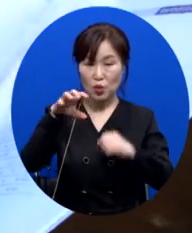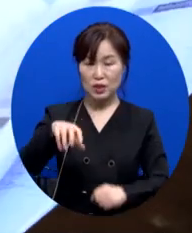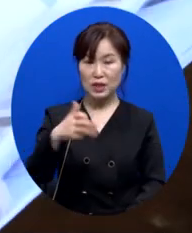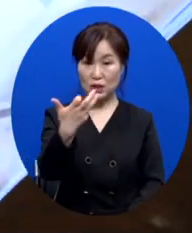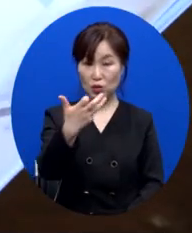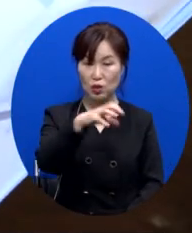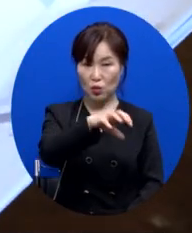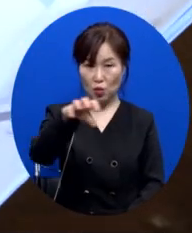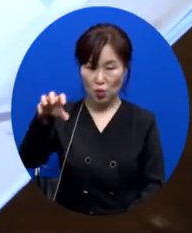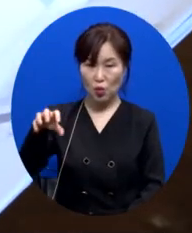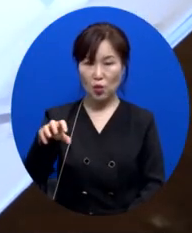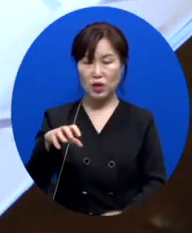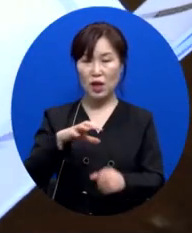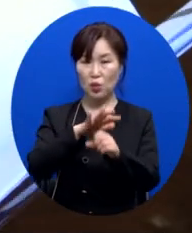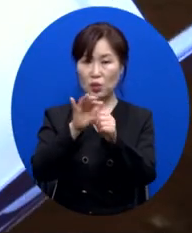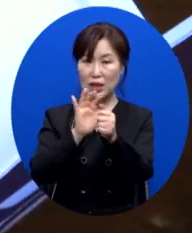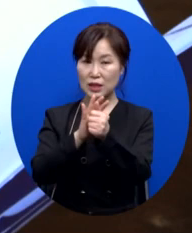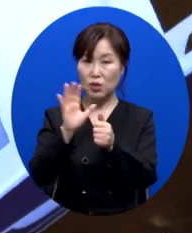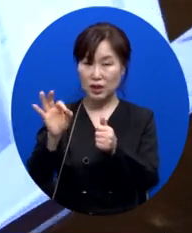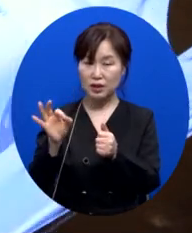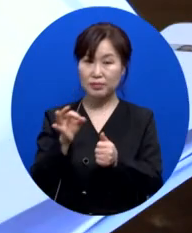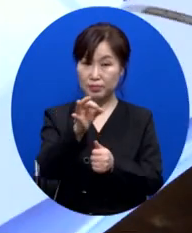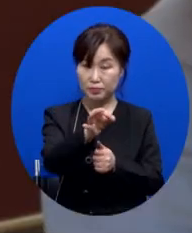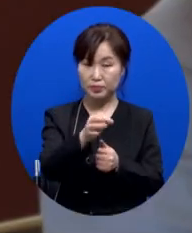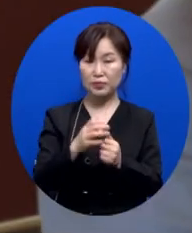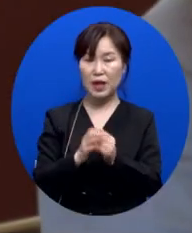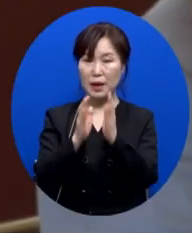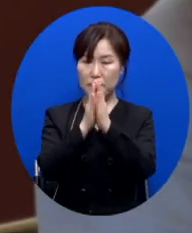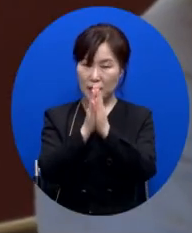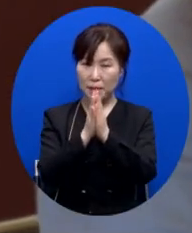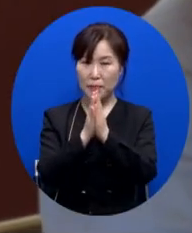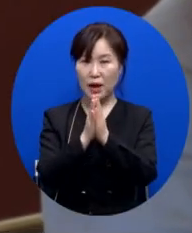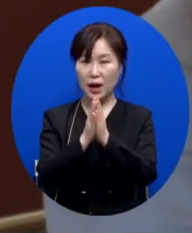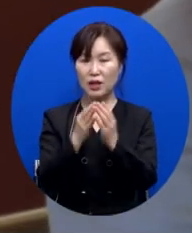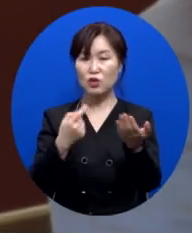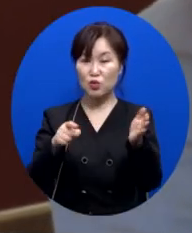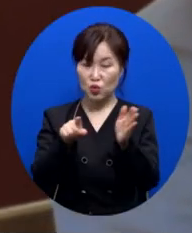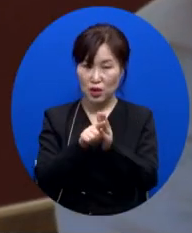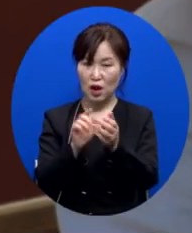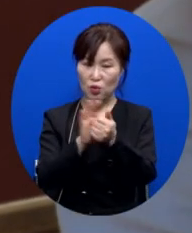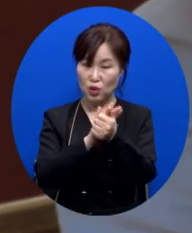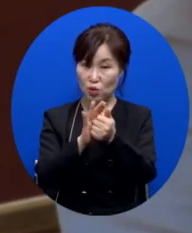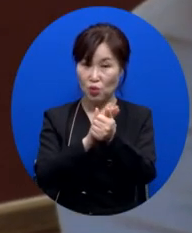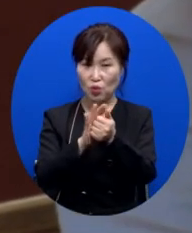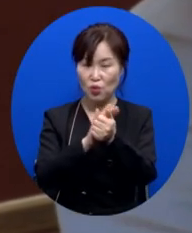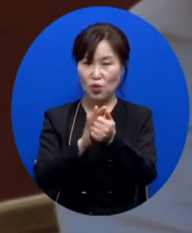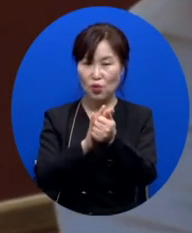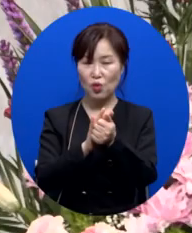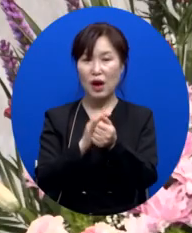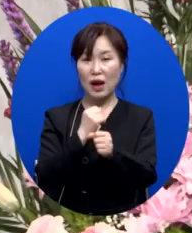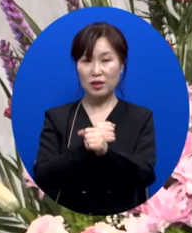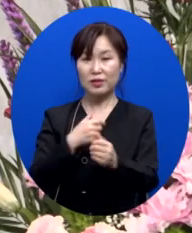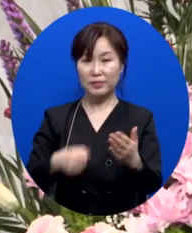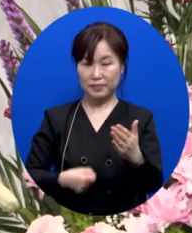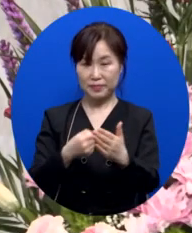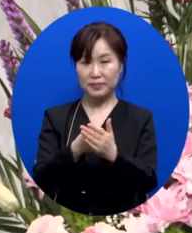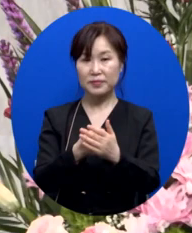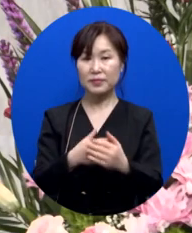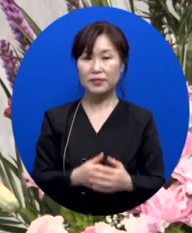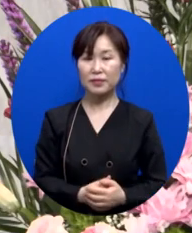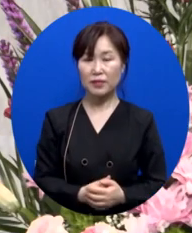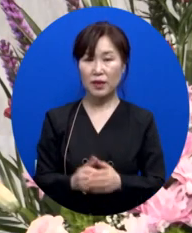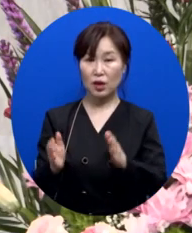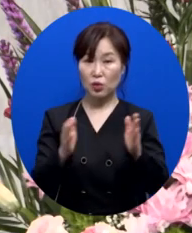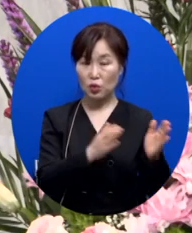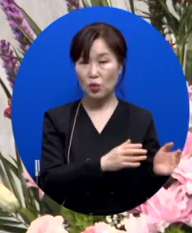코로나 긴급지원 금을 지급하고 미얀마 기독교 지도자들을 위한 미로 의 전문을 보내기로 결의했습니다 한편